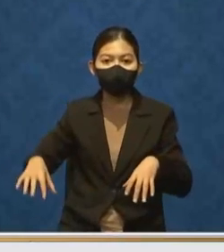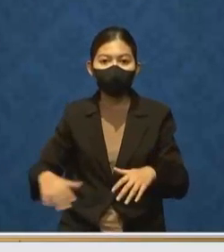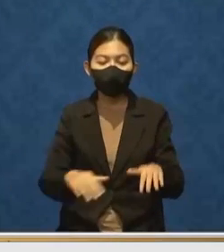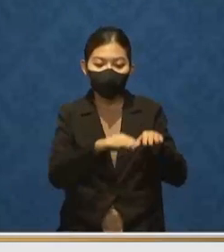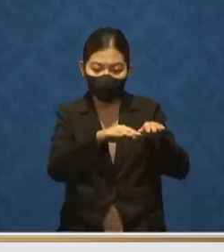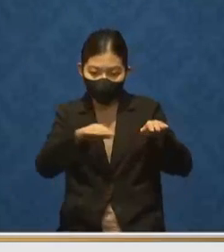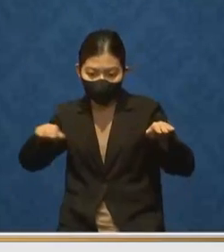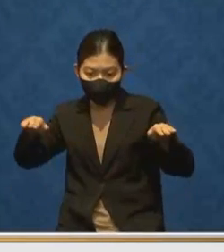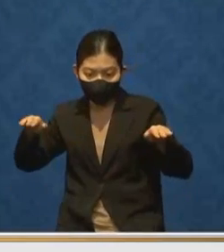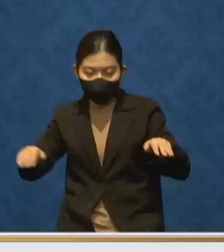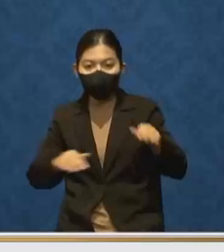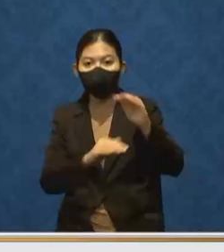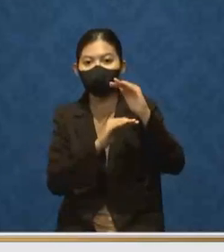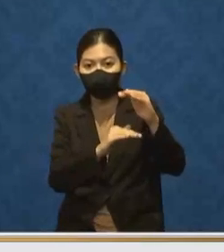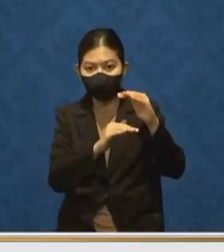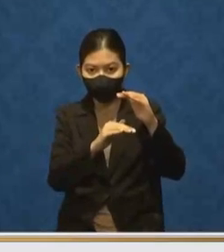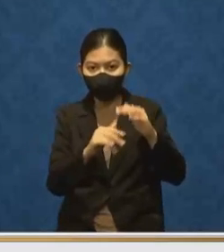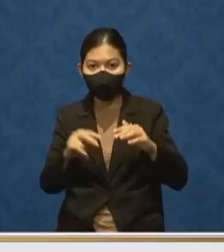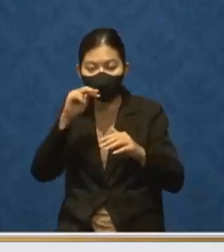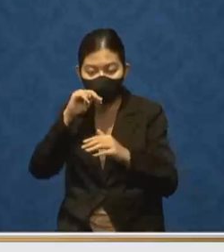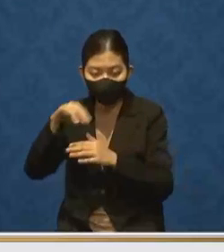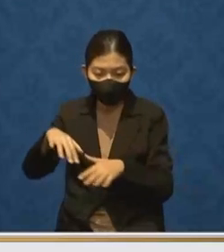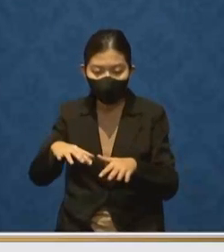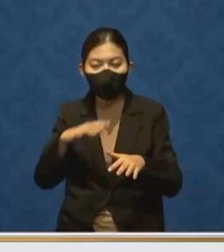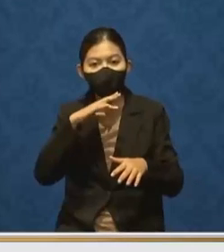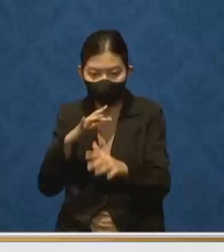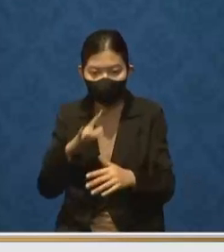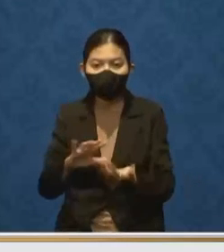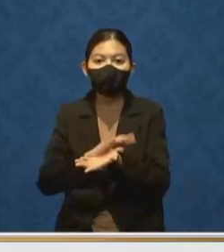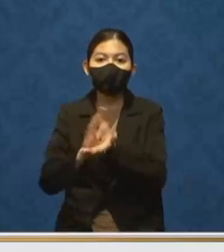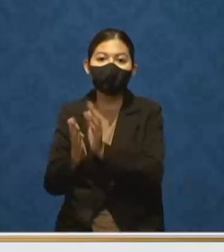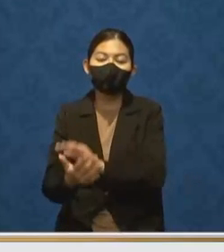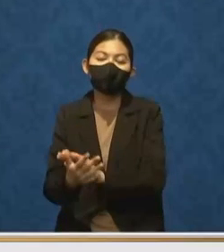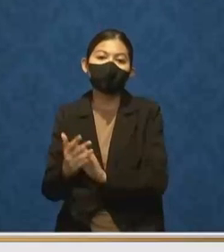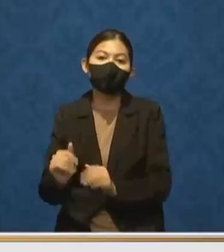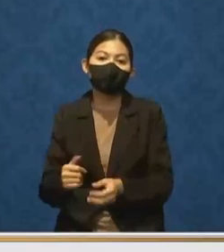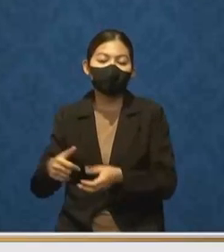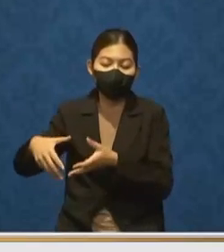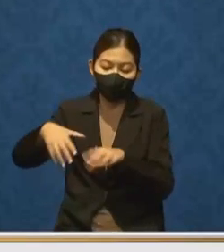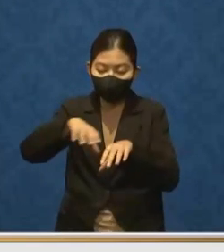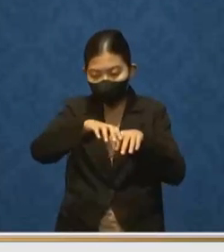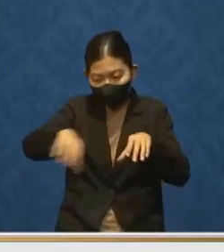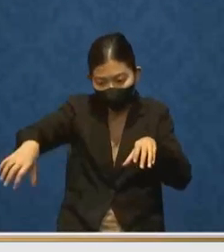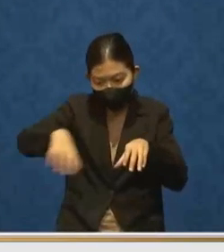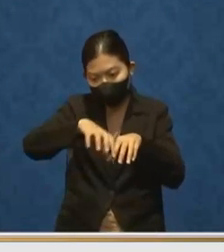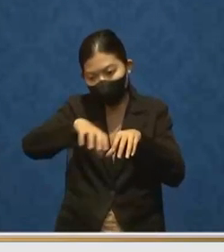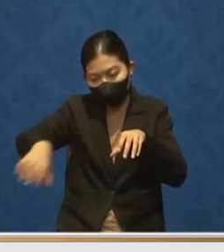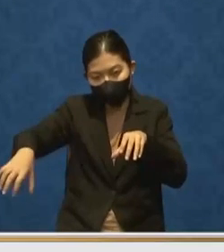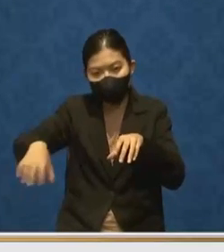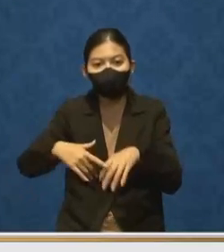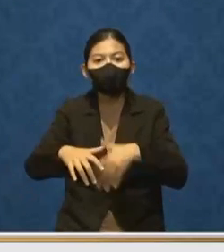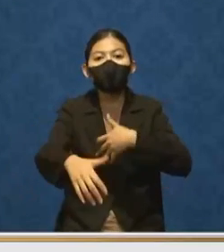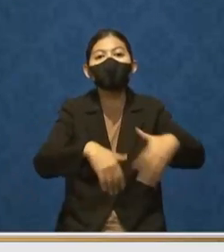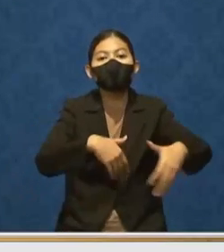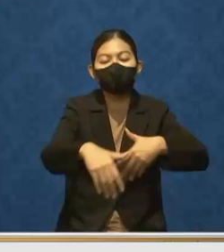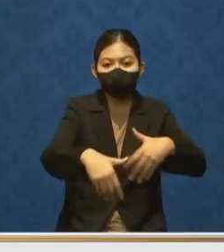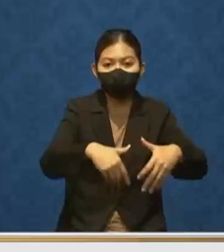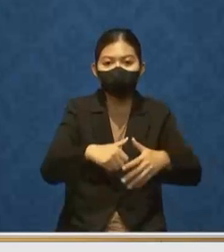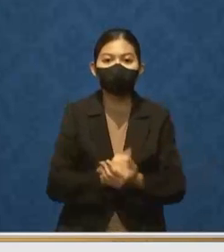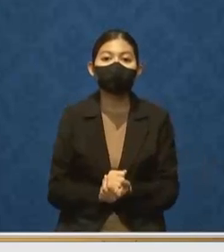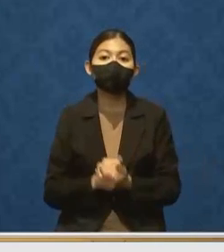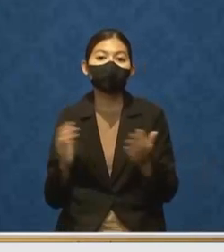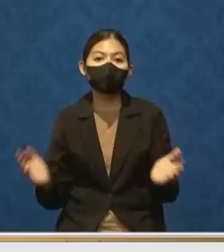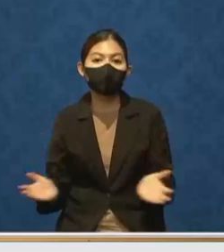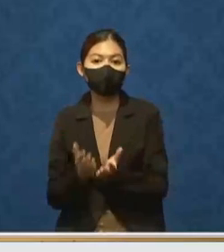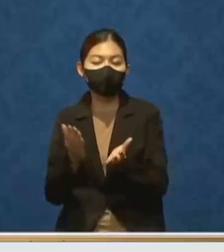ไว้และปริมาณน้ำเสียได้รับการบำบัดได้ตามมาตรฐานน้ำทิ้งจากระบบบำบัดน้ำเสียชุมชนรวมถึงการส่งเสริ